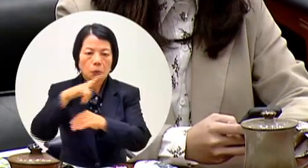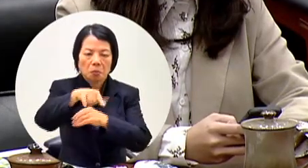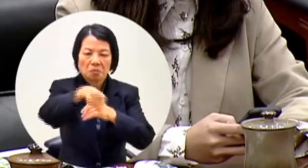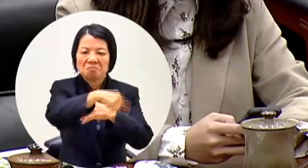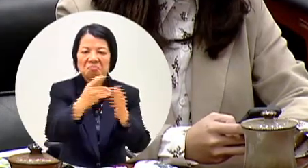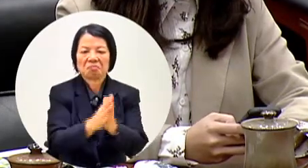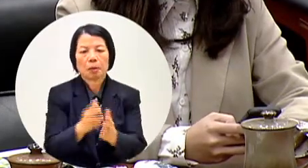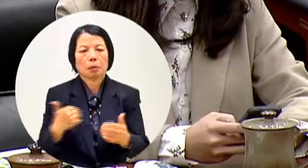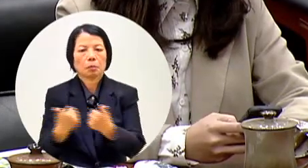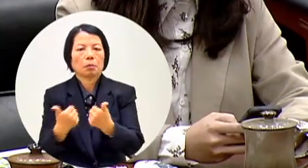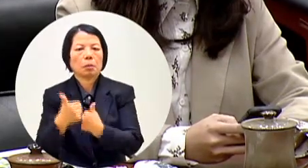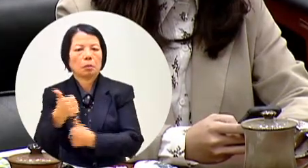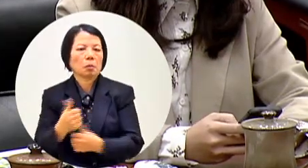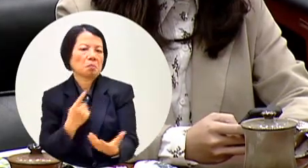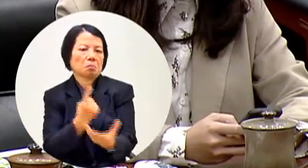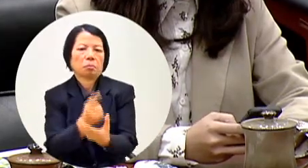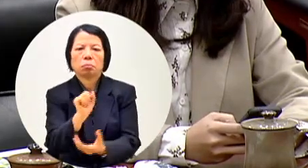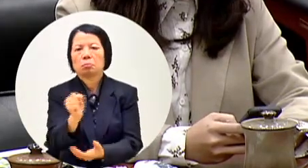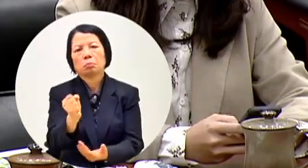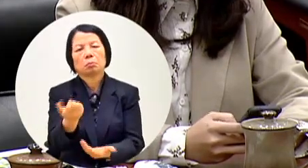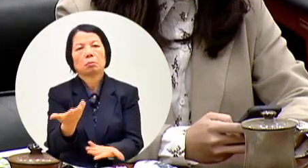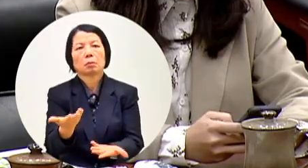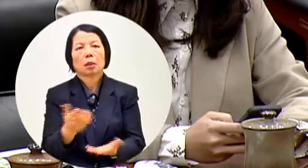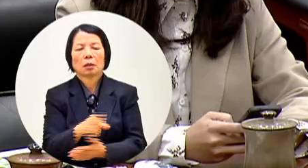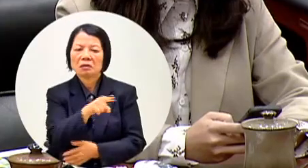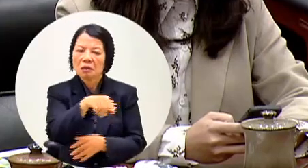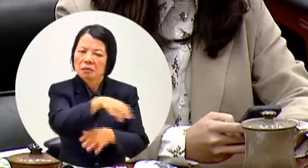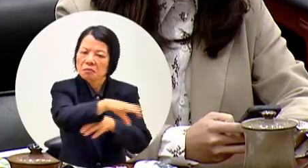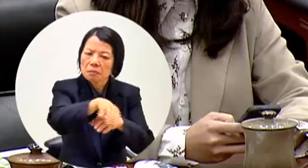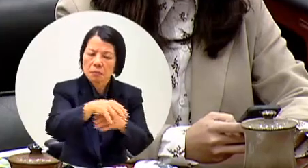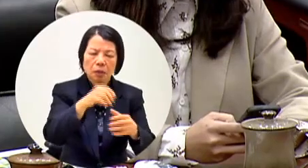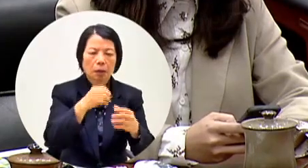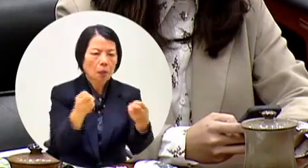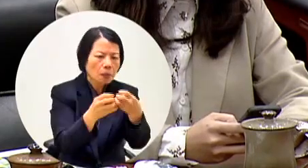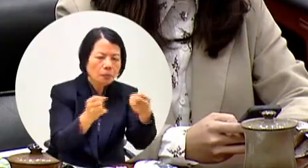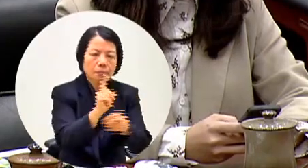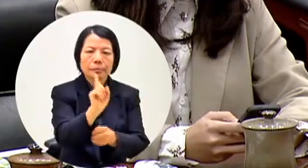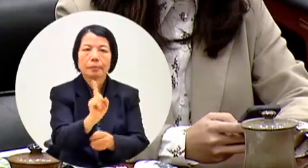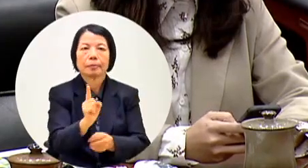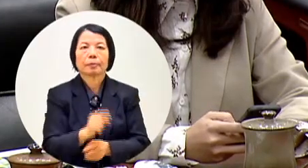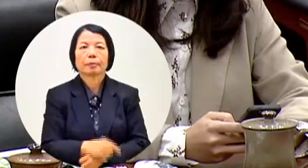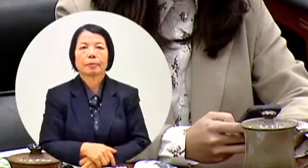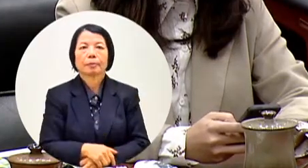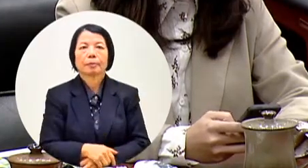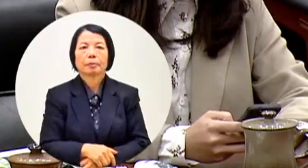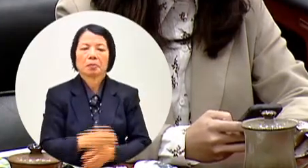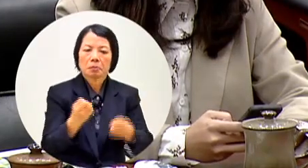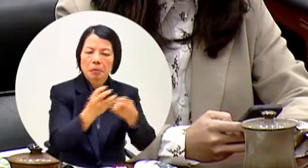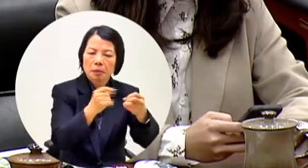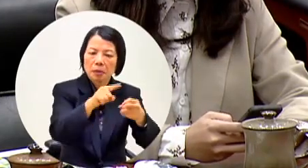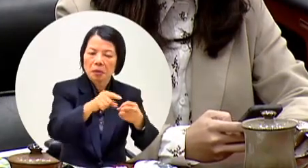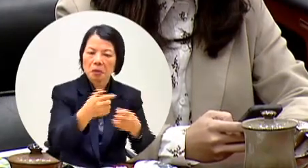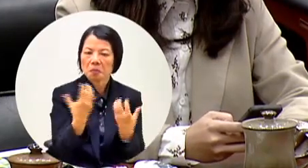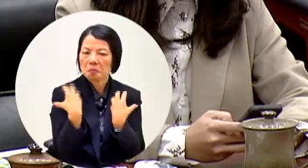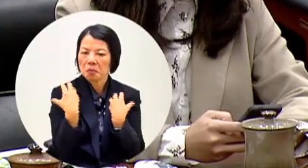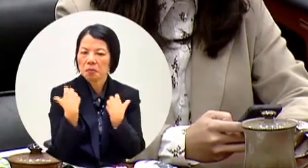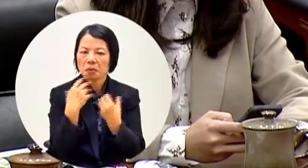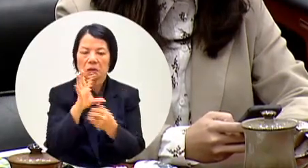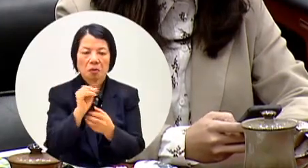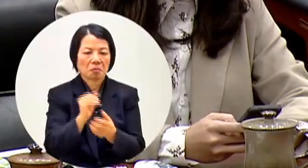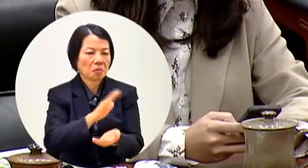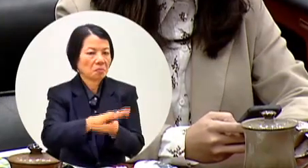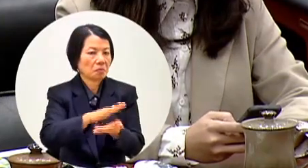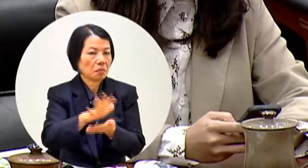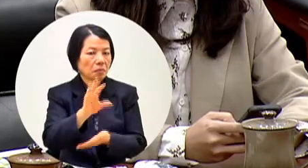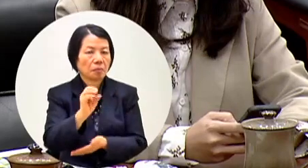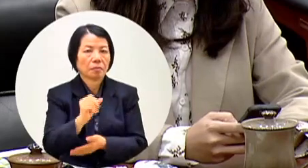道来跟我们讲到底里面谈了什么话，或是这里面到底有什么样的任务有没有达成。但